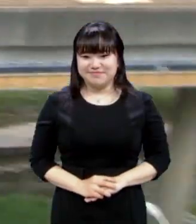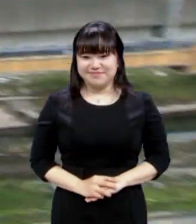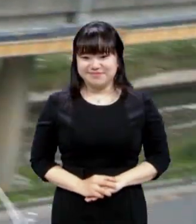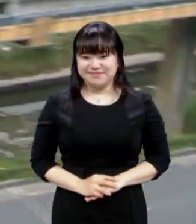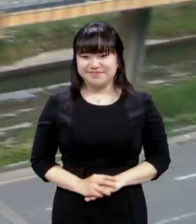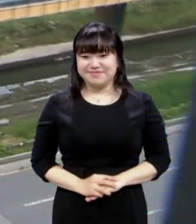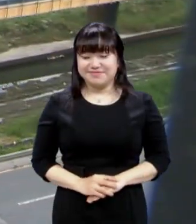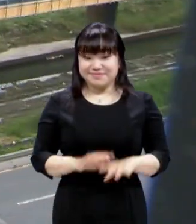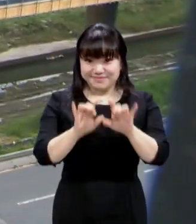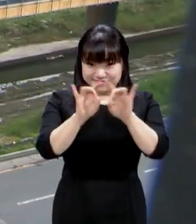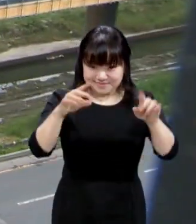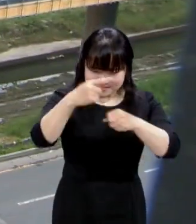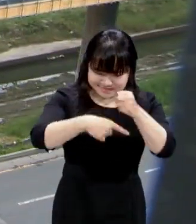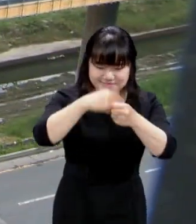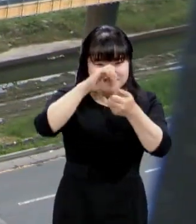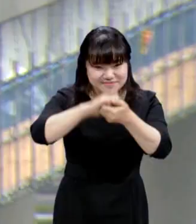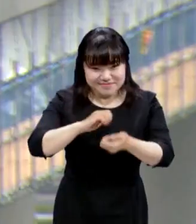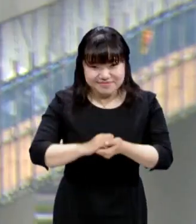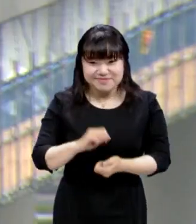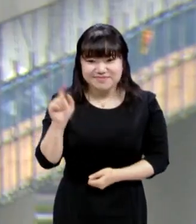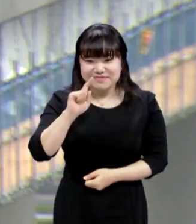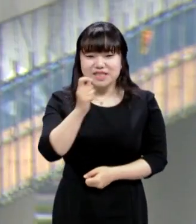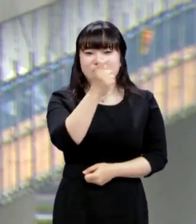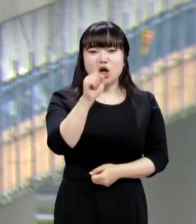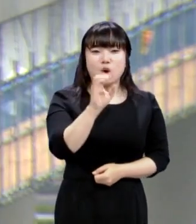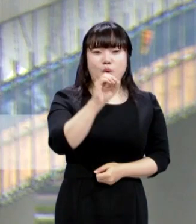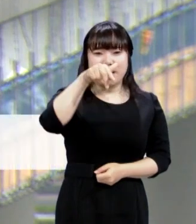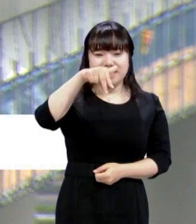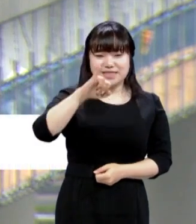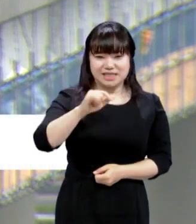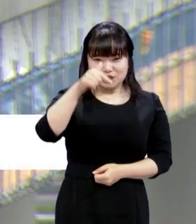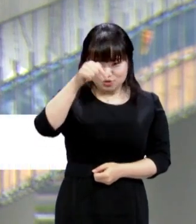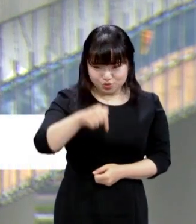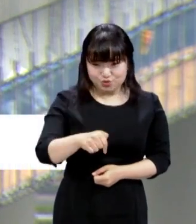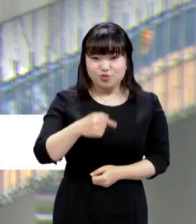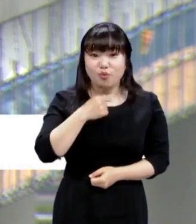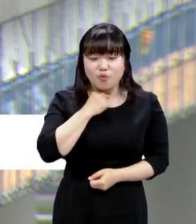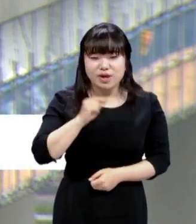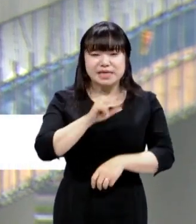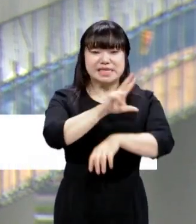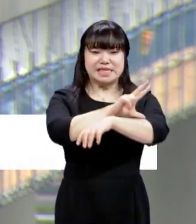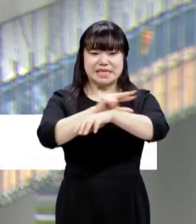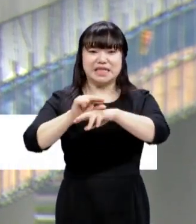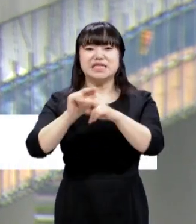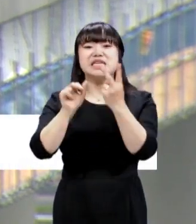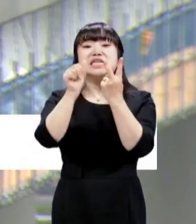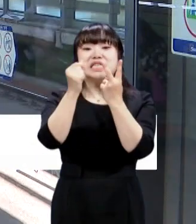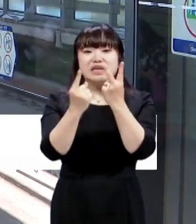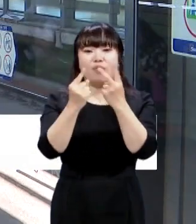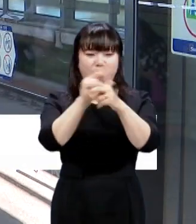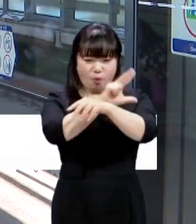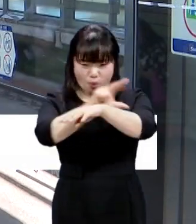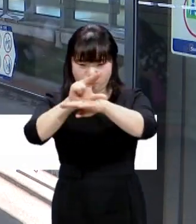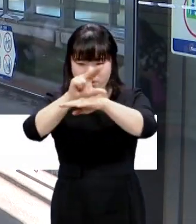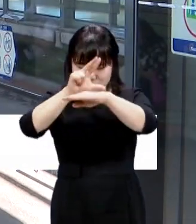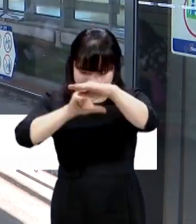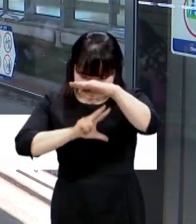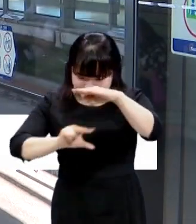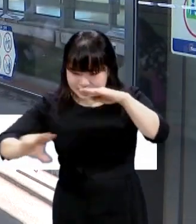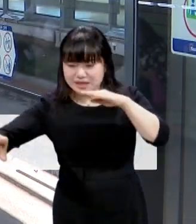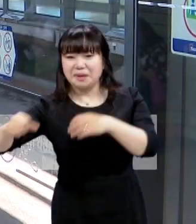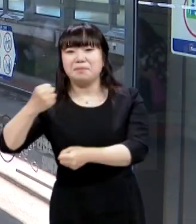해마다 선거철만 되면 등장했던 광진구 지역 의 숙원사업 지하철 2호선의 지하화 문제